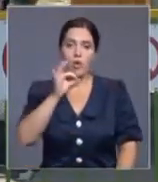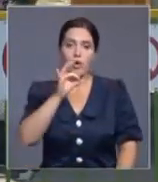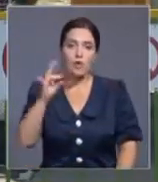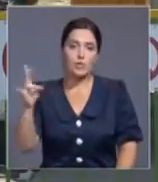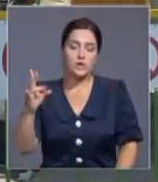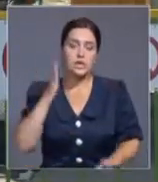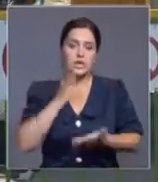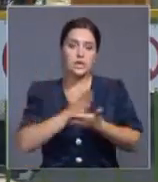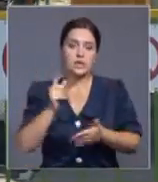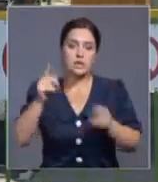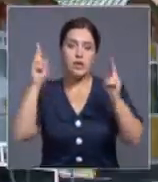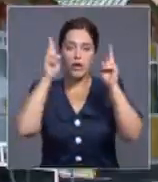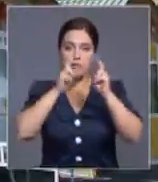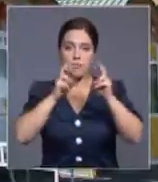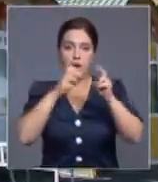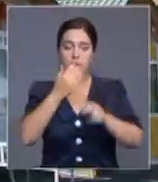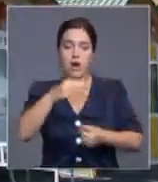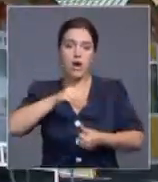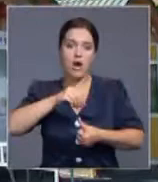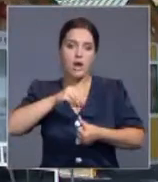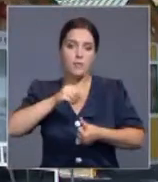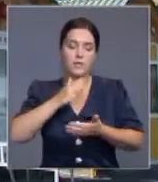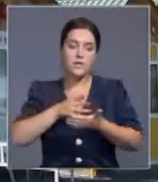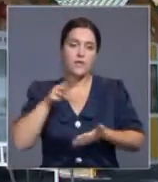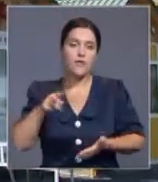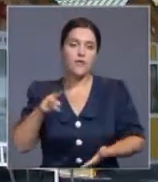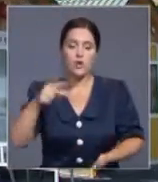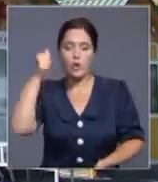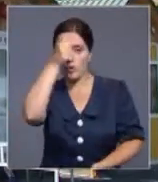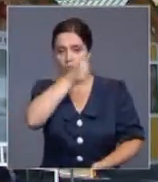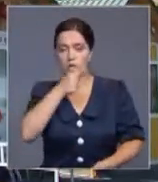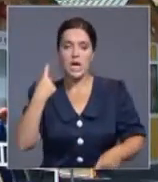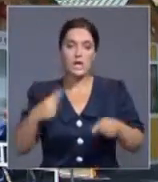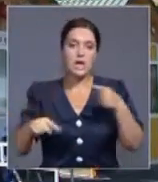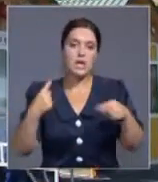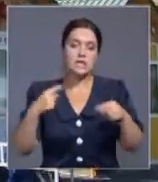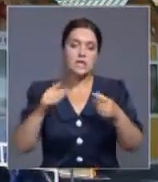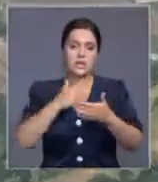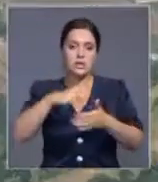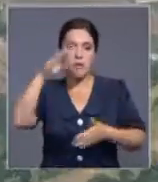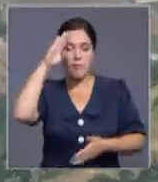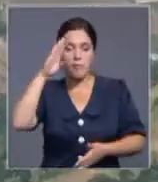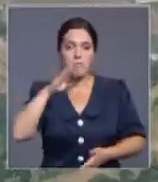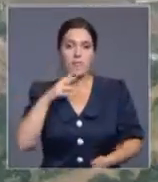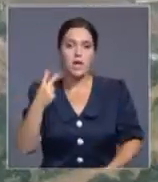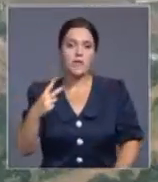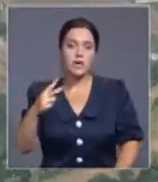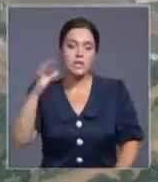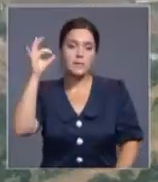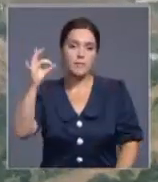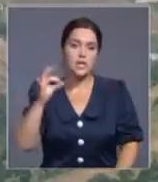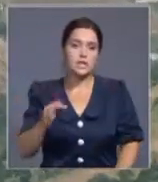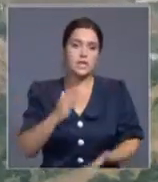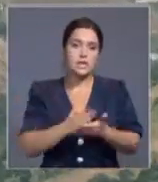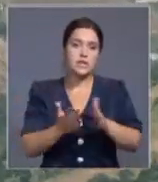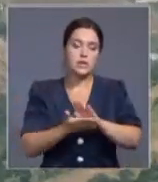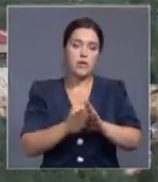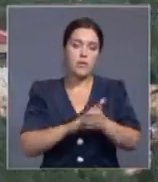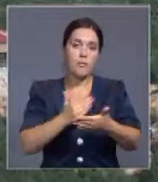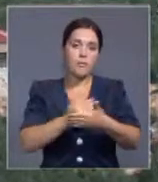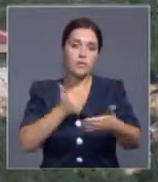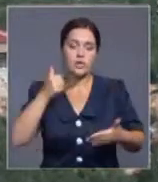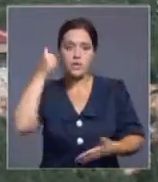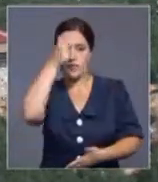пик диспропорции полов в Армении пришелся на 2000 год. Разница составляла 20%. Ситуация прошлого года не